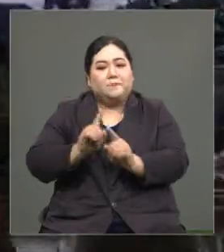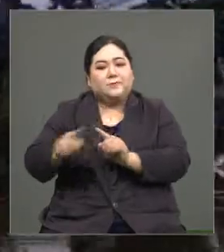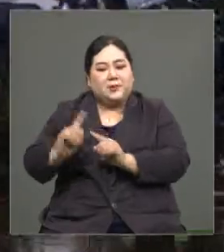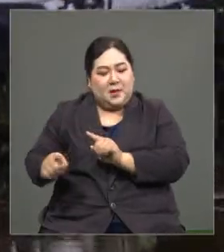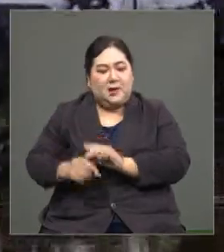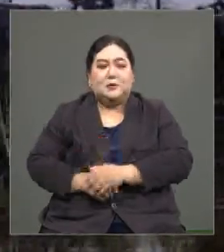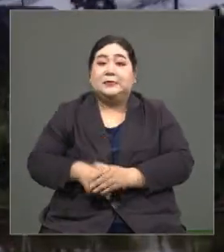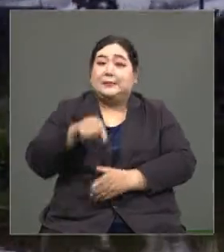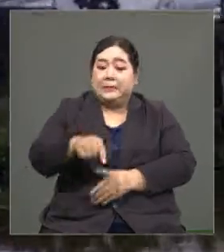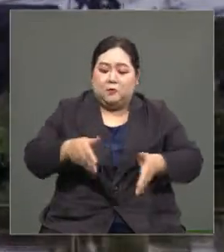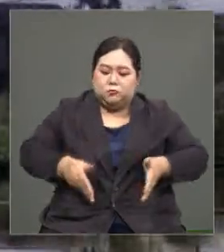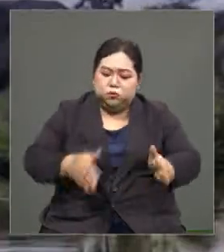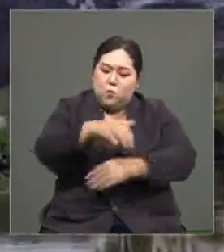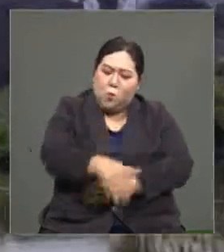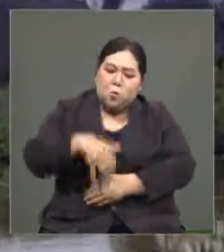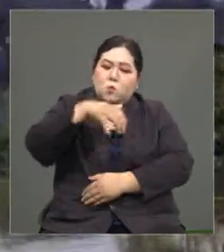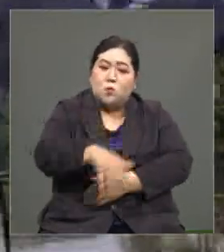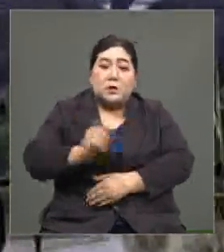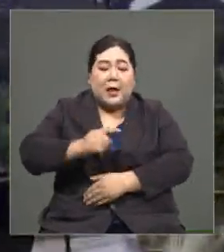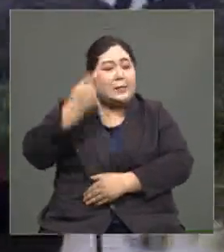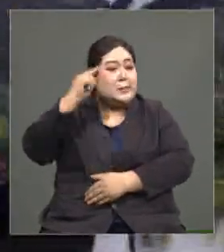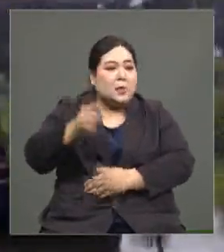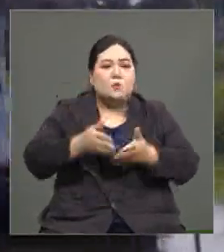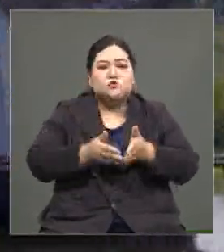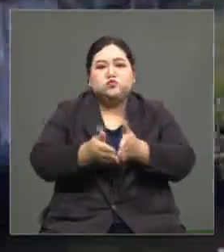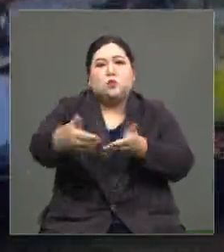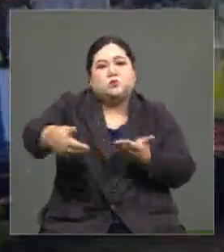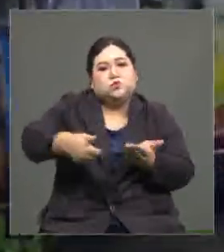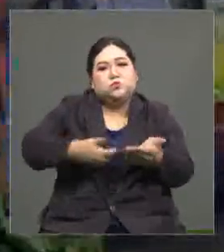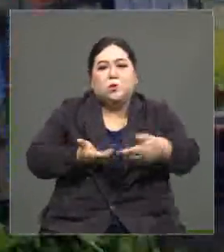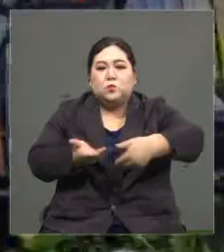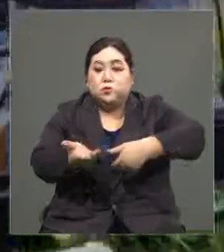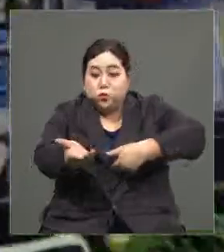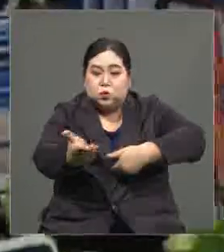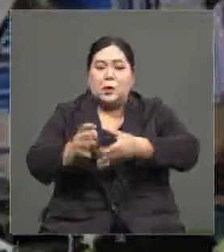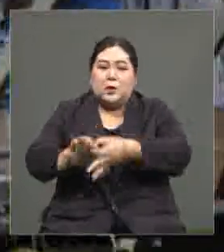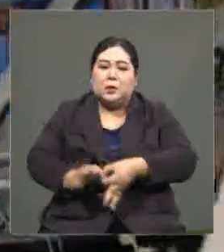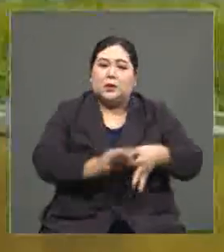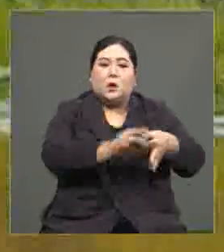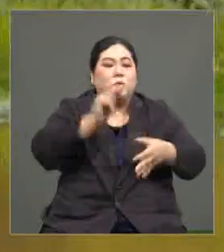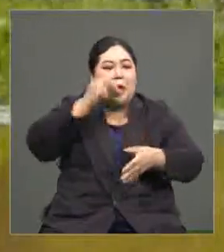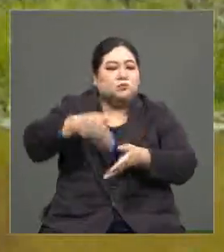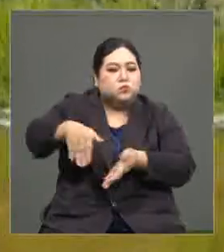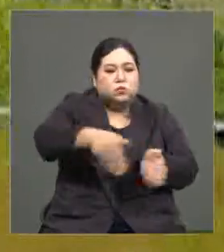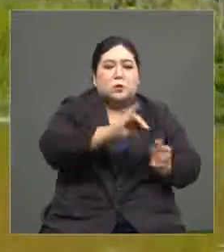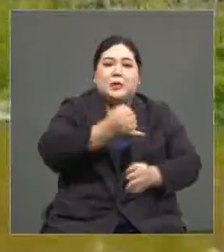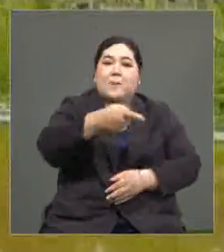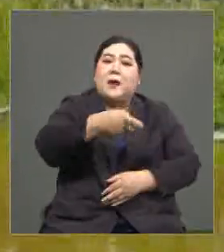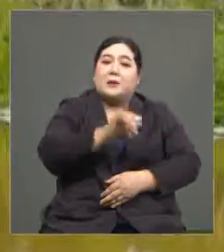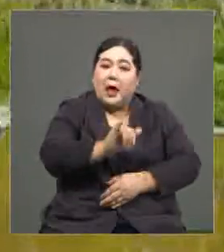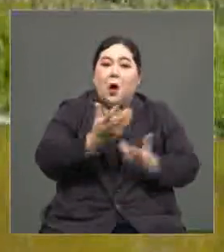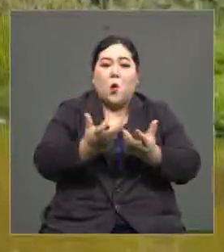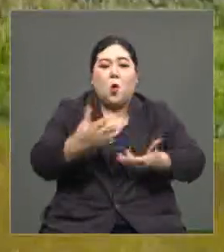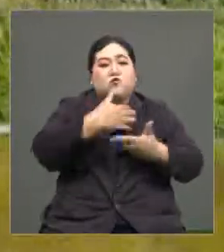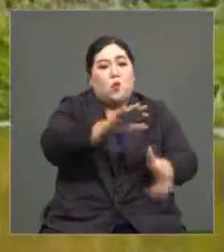นเพื่อสนับสนุนการคมนาคมและการเกษตรกรรมในพื้นที่โดยเฉพาะการเชื่อมต่อกับแม่น้ำเจ้าพระยาช่วยให้ชาวบ้านสามารถขนส่งสินค้าและผลิต